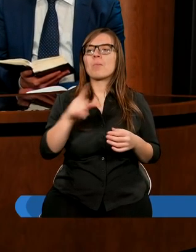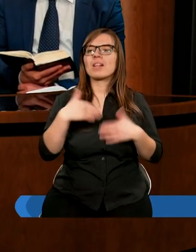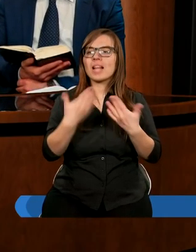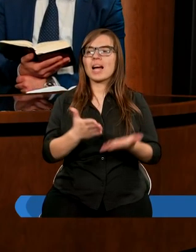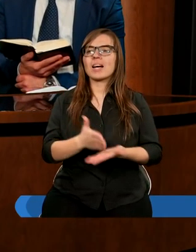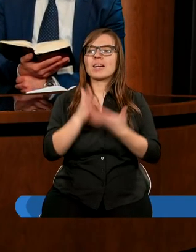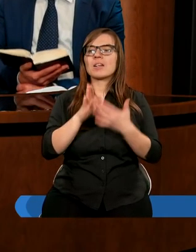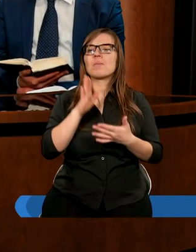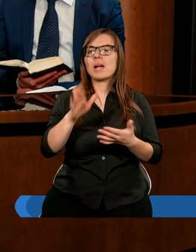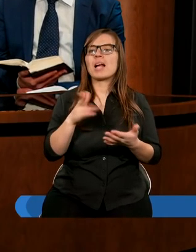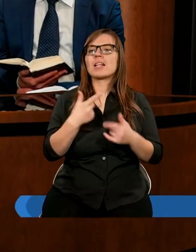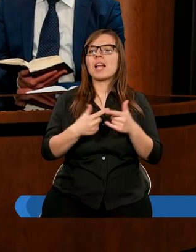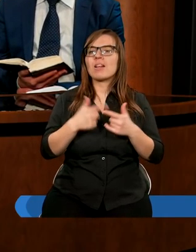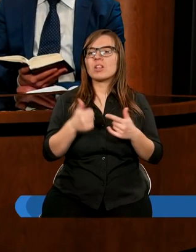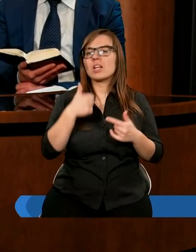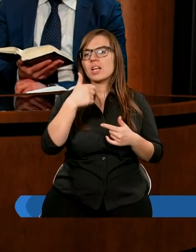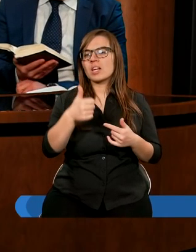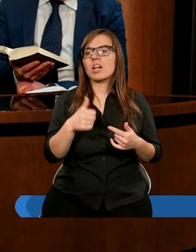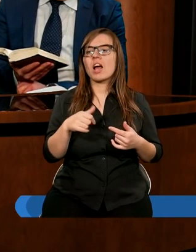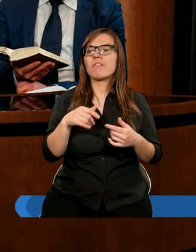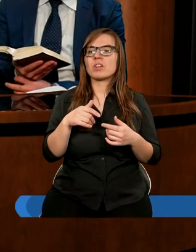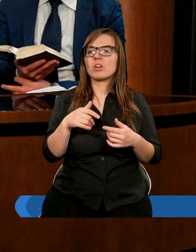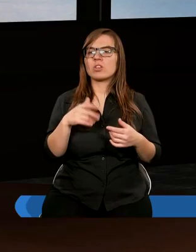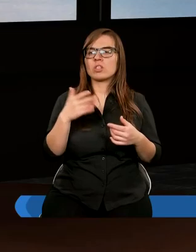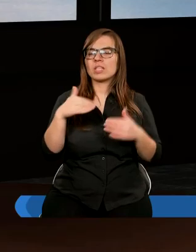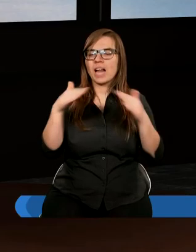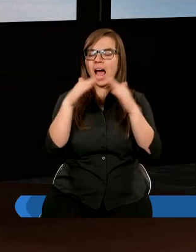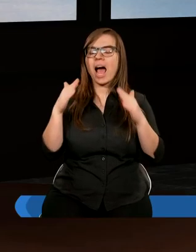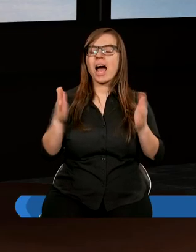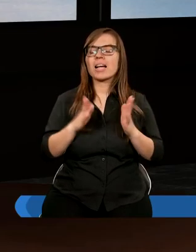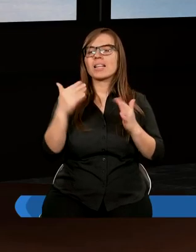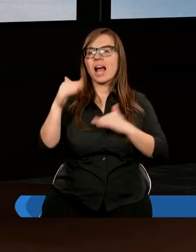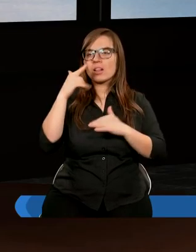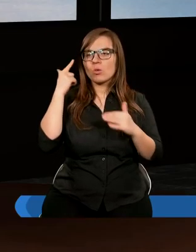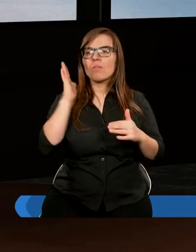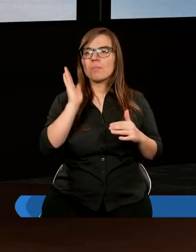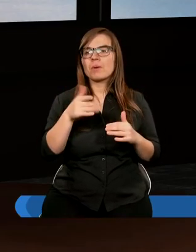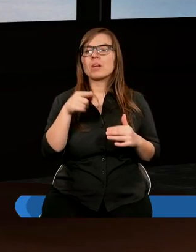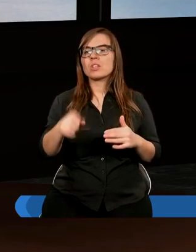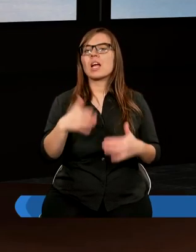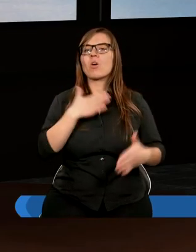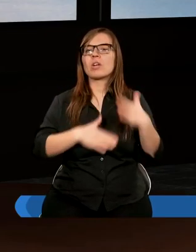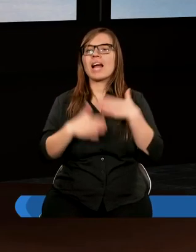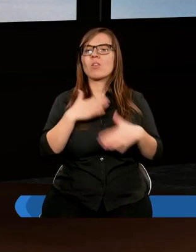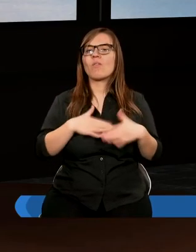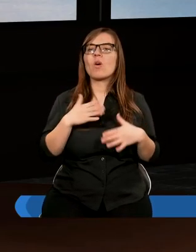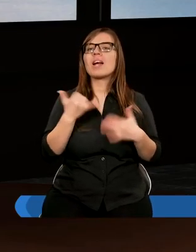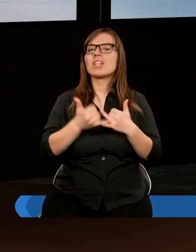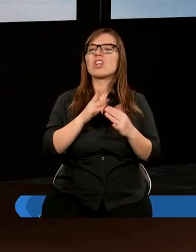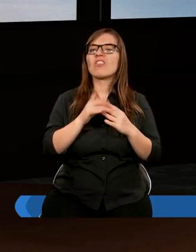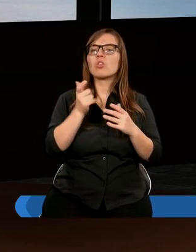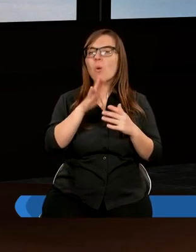taką radę. Mając natomiast żywność i odzienie i dach nad głową. Bądźmy z tego zadowoleni.